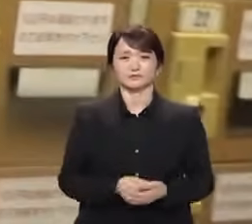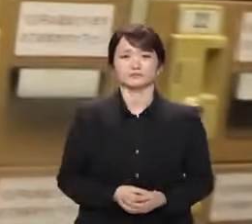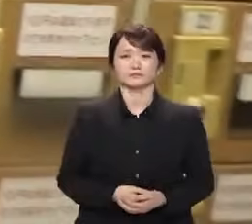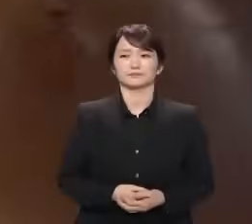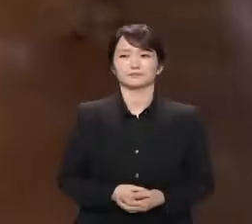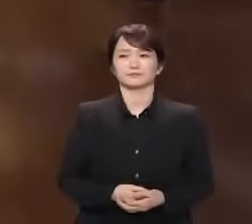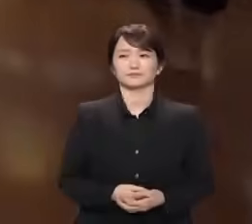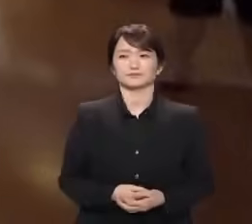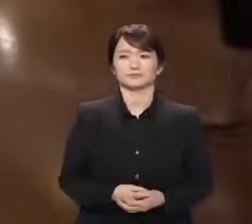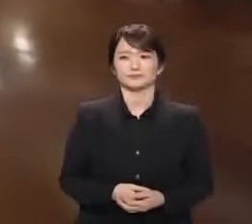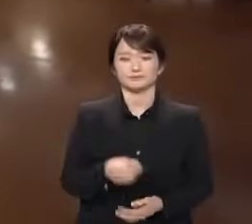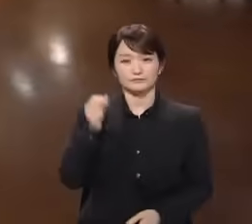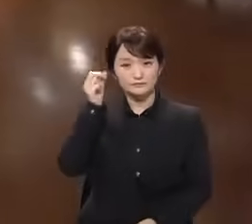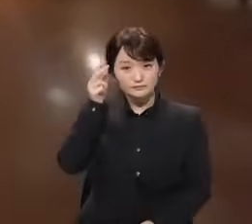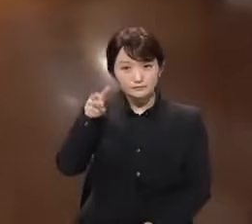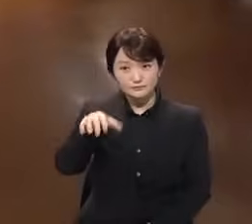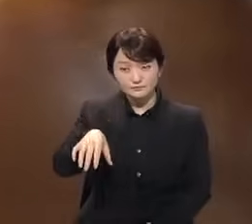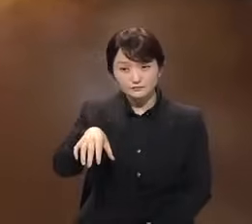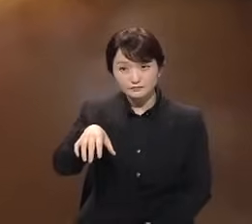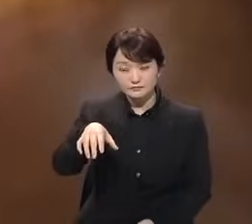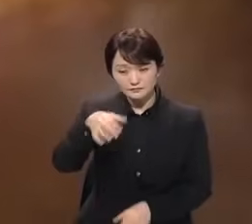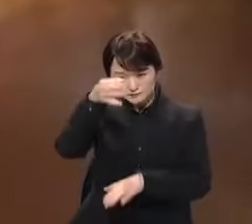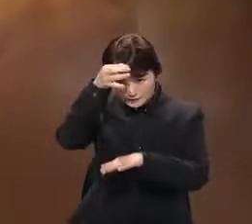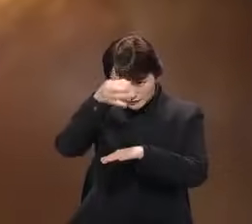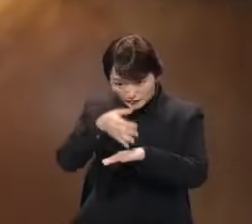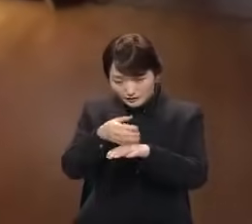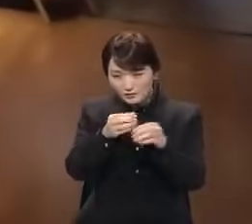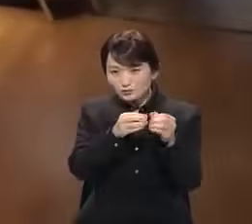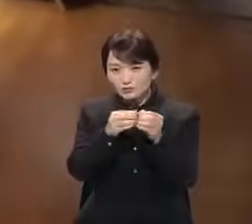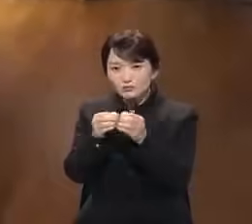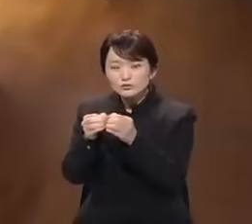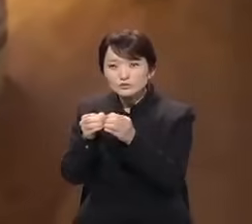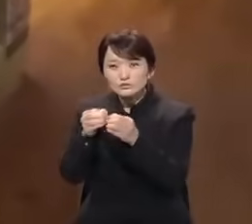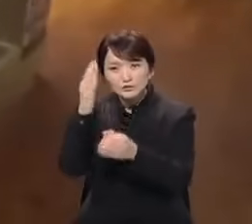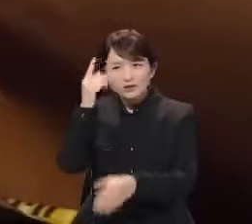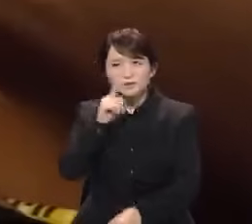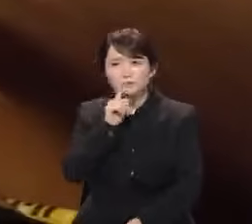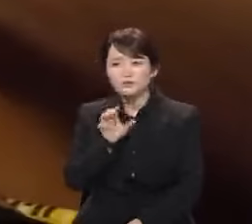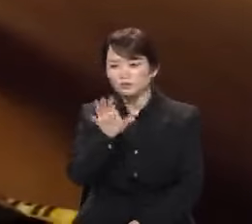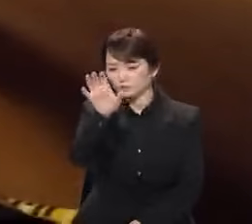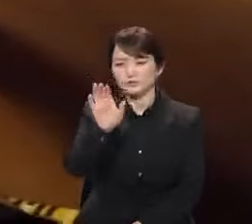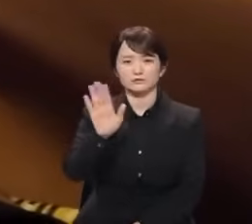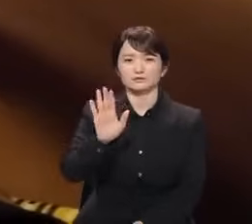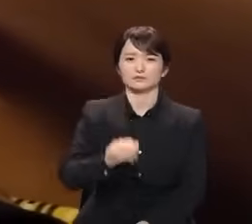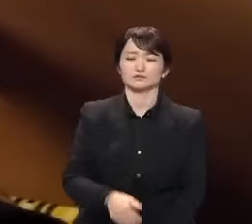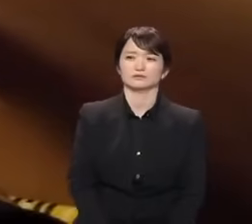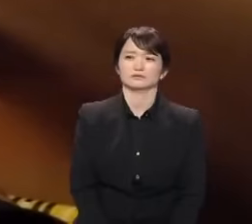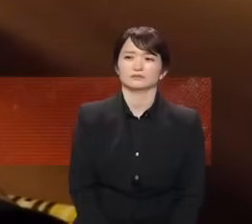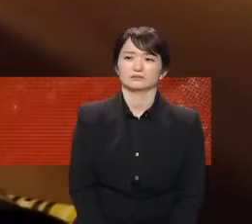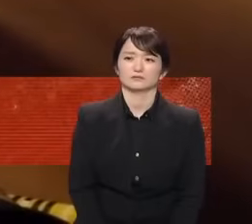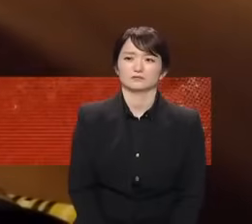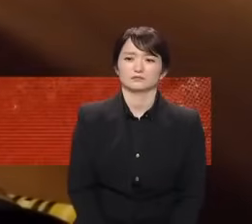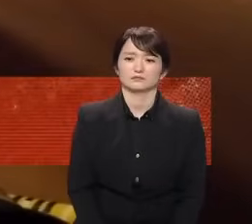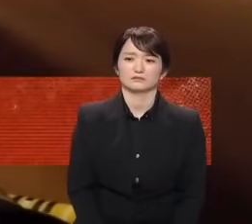네. 호텔은 일단 사과문도 결국 한국어로는 올리지 않았어요. 네.